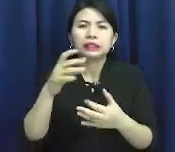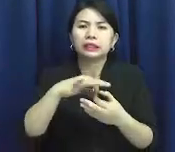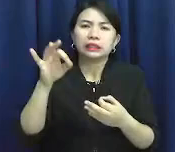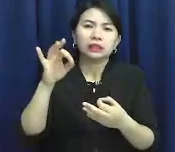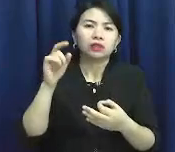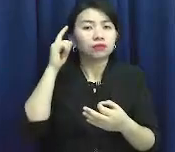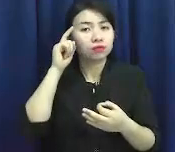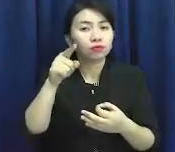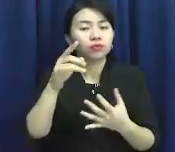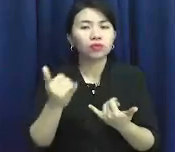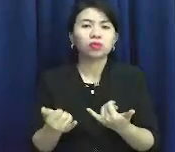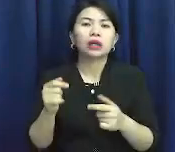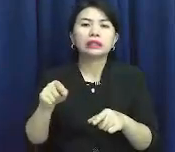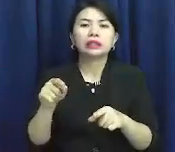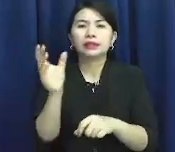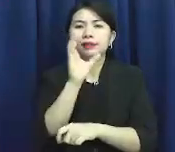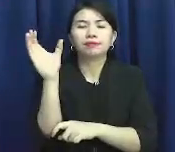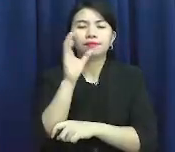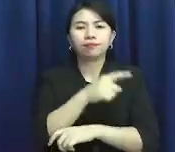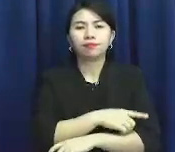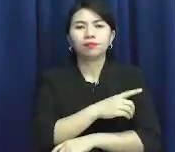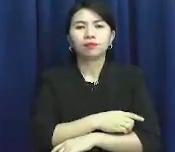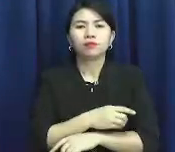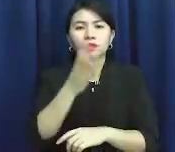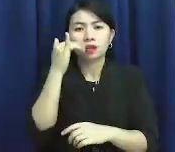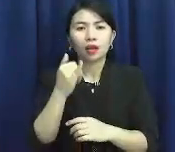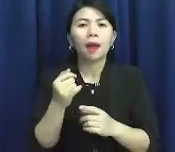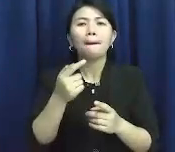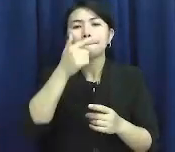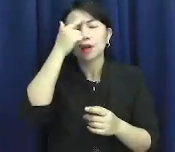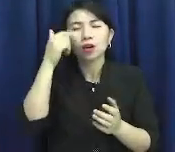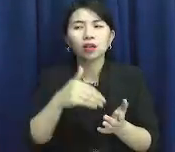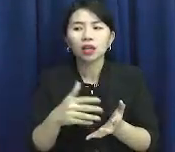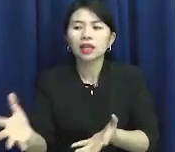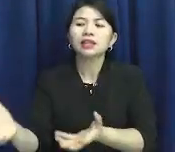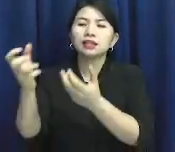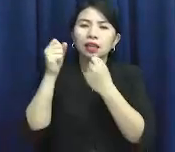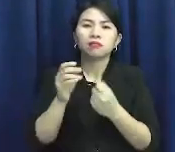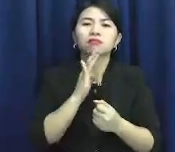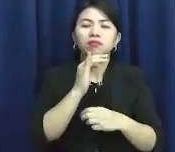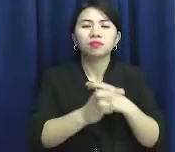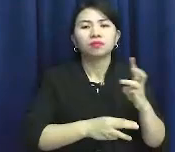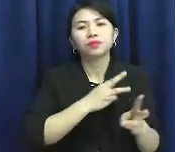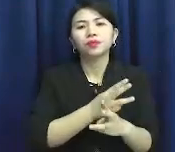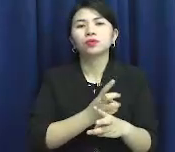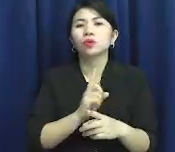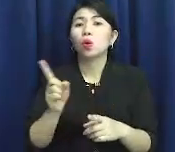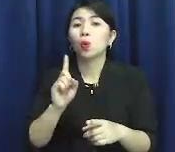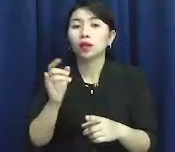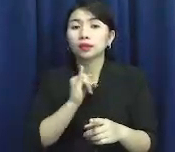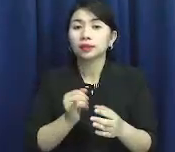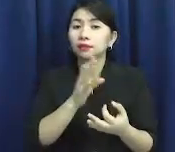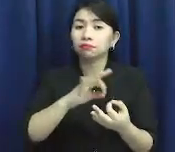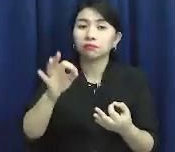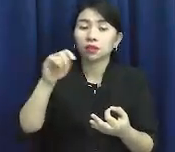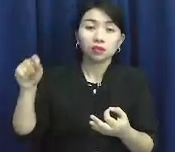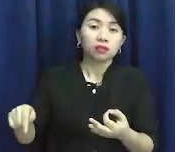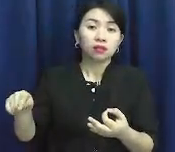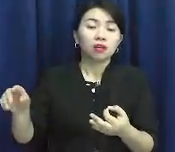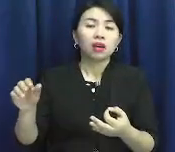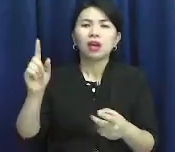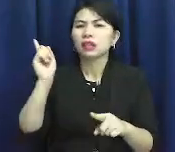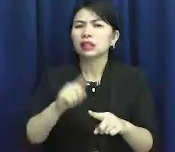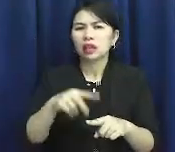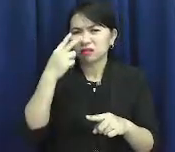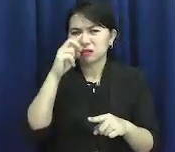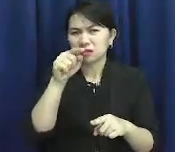this Christmas season. Bakit? Mahahata ka ng labas. Bakit? Ano man ang spirit nito, hindi makita sa iyo. Yeah. Ang